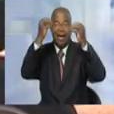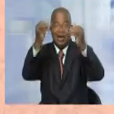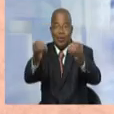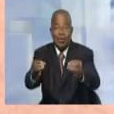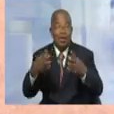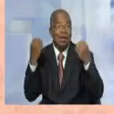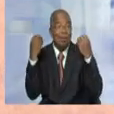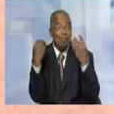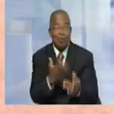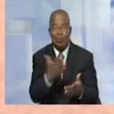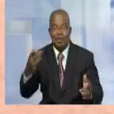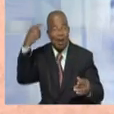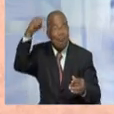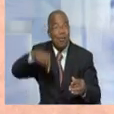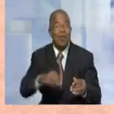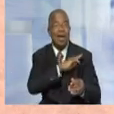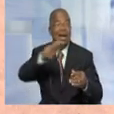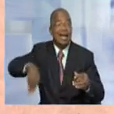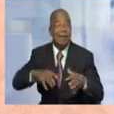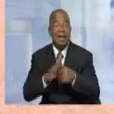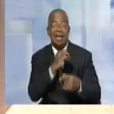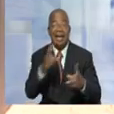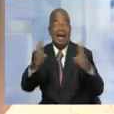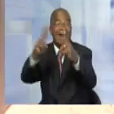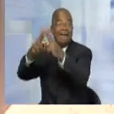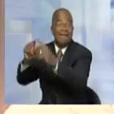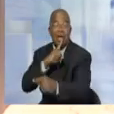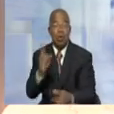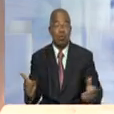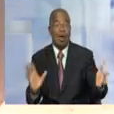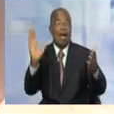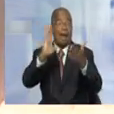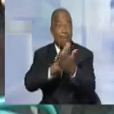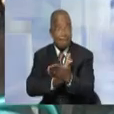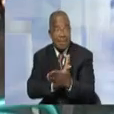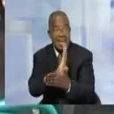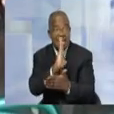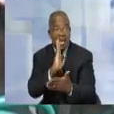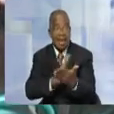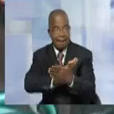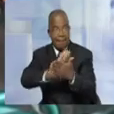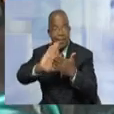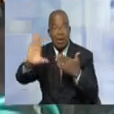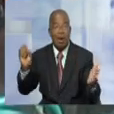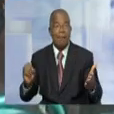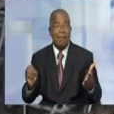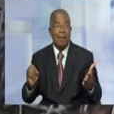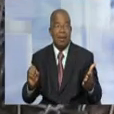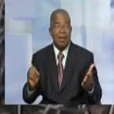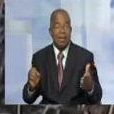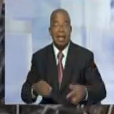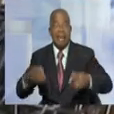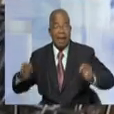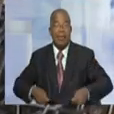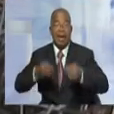du développement. Ce matériel est composé d'un tracteur Ben, de poubelles, de brouettes, de pelles, de pioches et